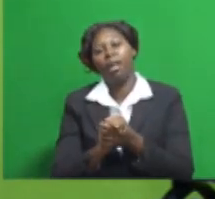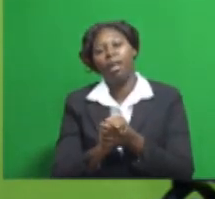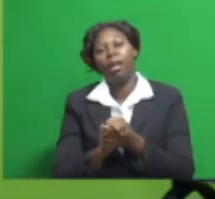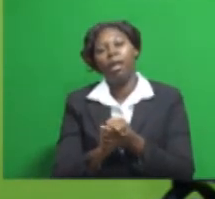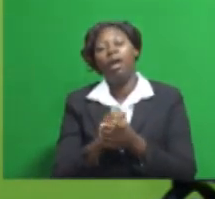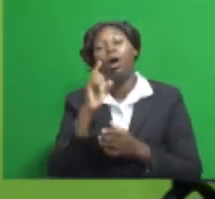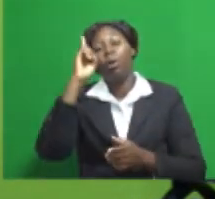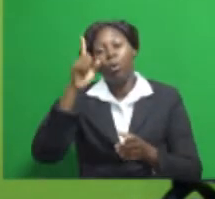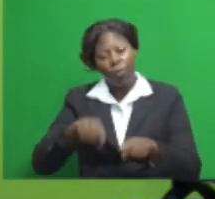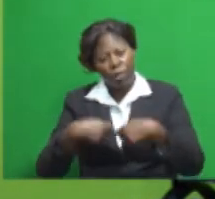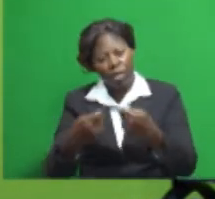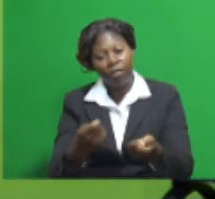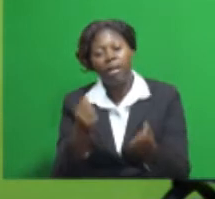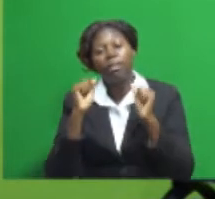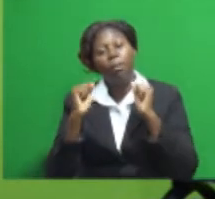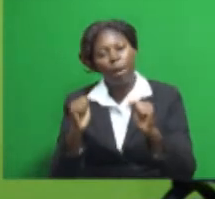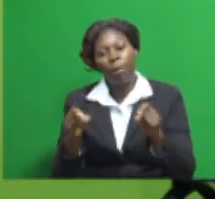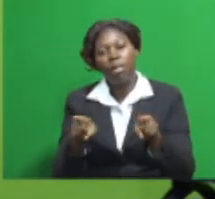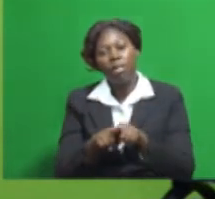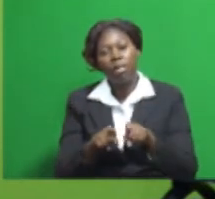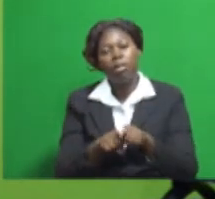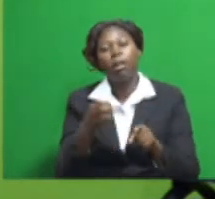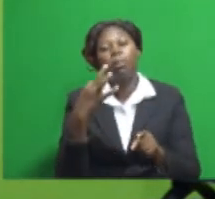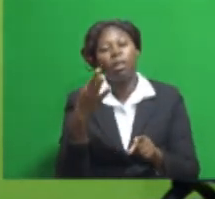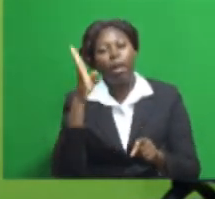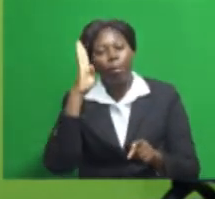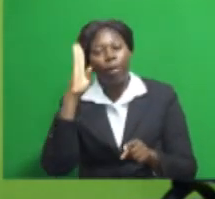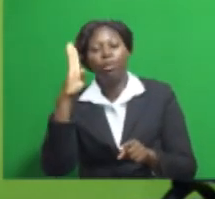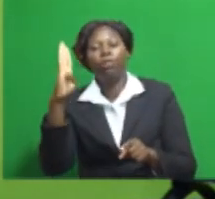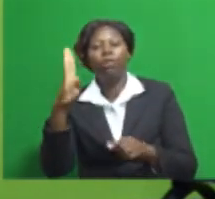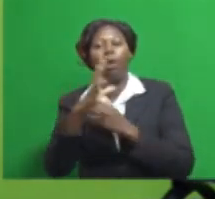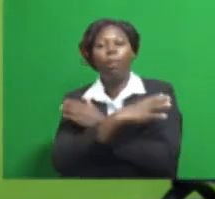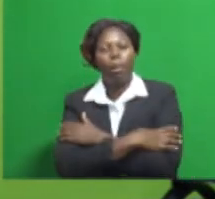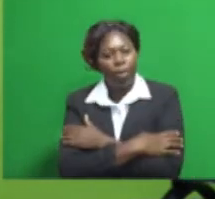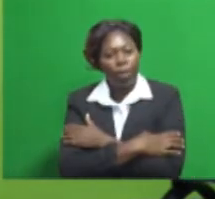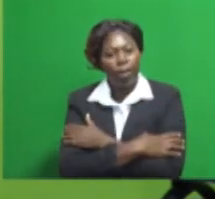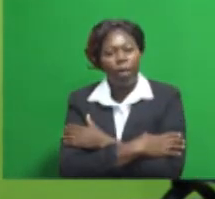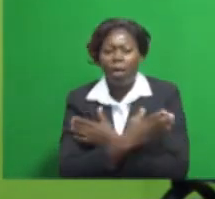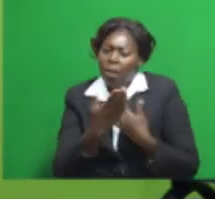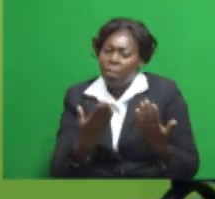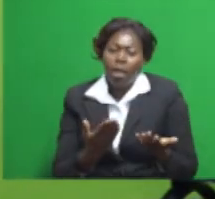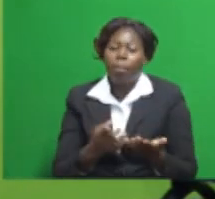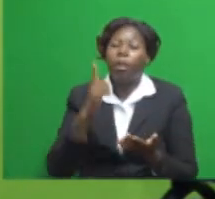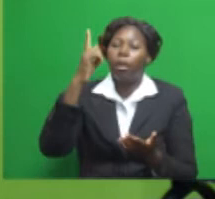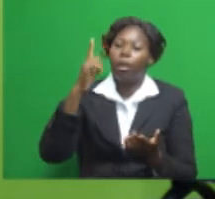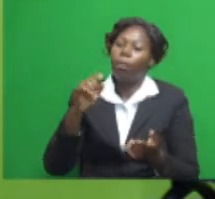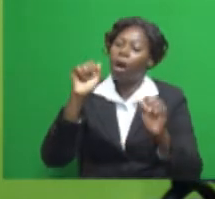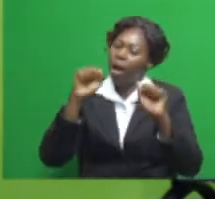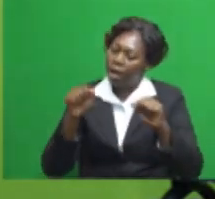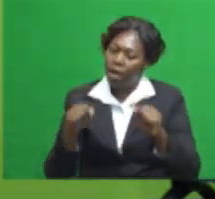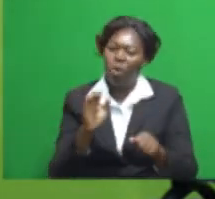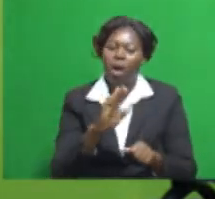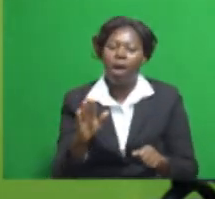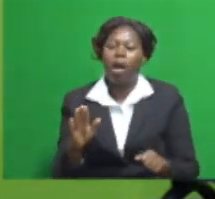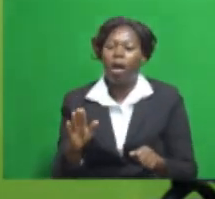kwaena na Shadrack anogona kutotitendera rimwe simba remoto rikadzima asi mukuziva kwake pano banogona